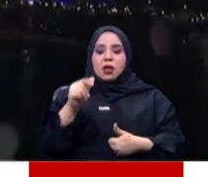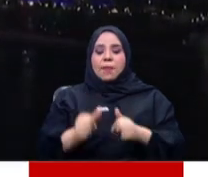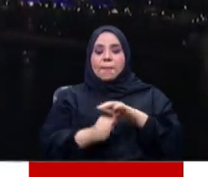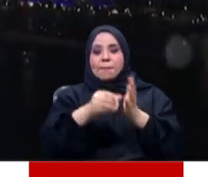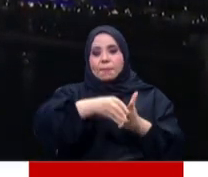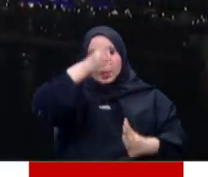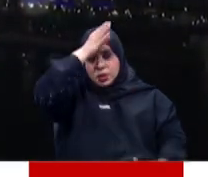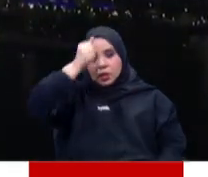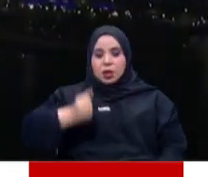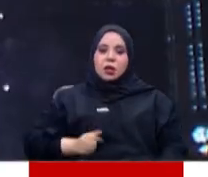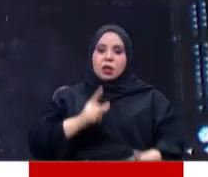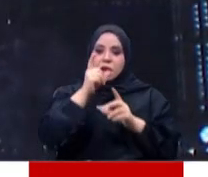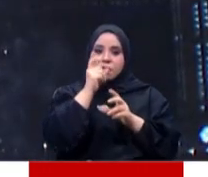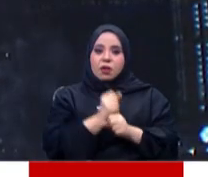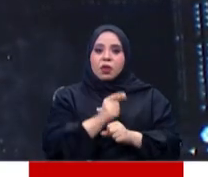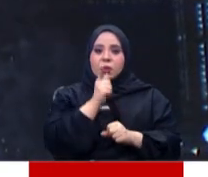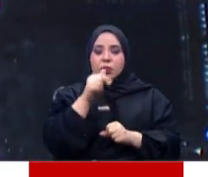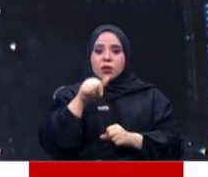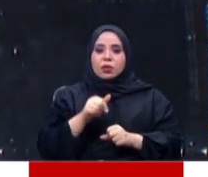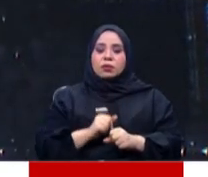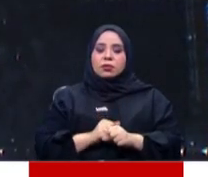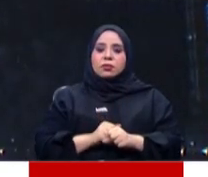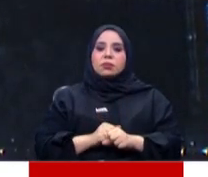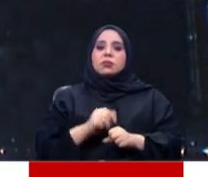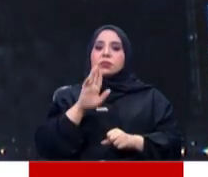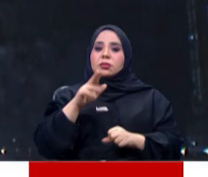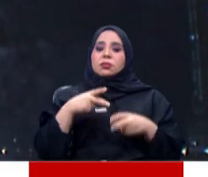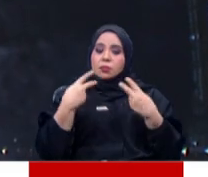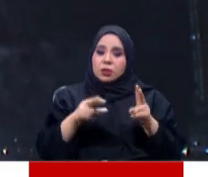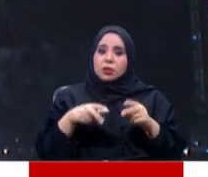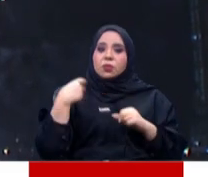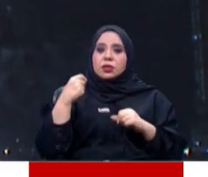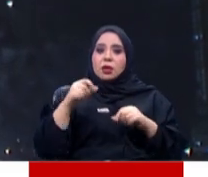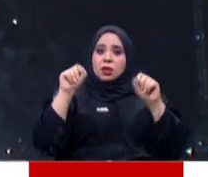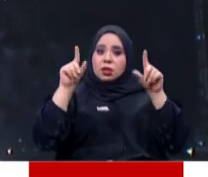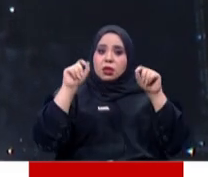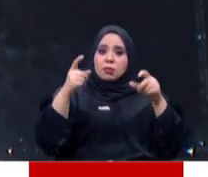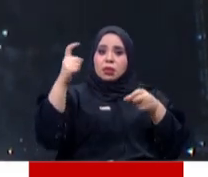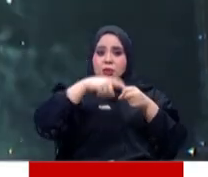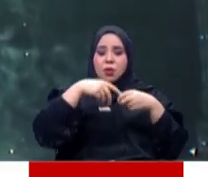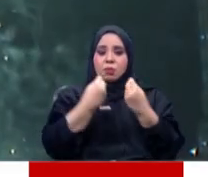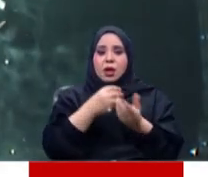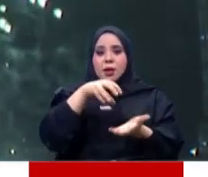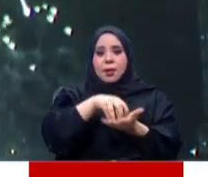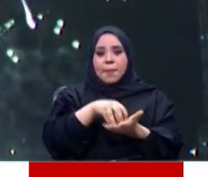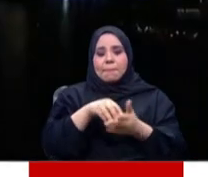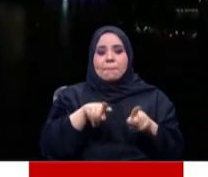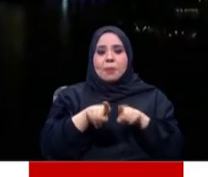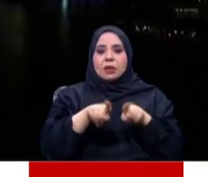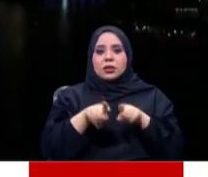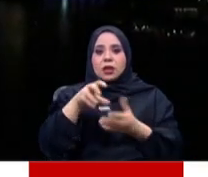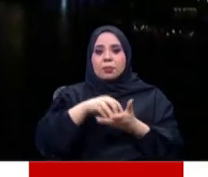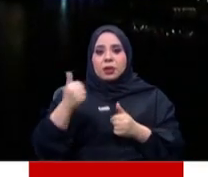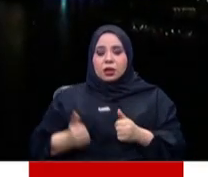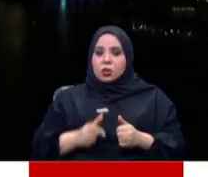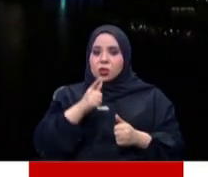1783 ميلادية وذكرى تولي حضرة صاحب الجلالة الملك المفدى حفظه الله ورعاه لمقاليد الحكم، أقامت وزارة الإعلام بالتعاون مع حلبة